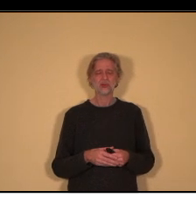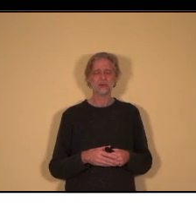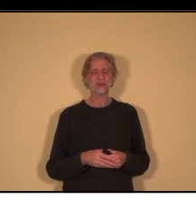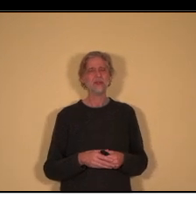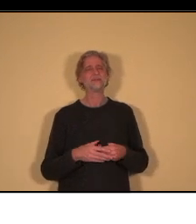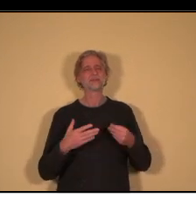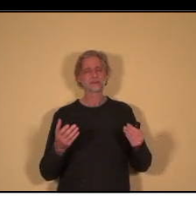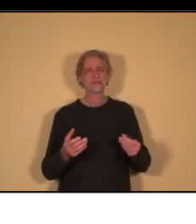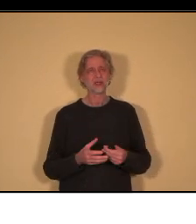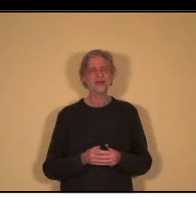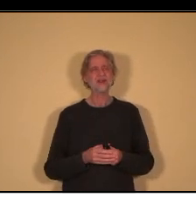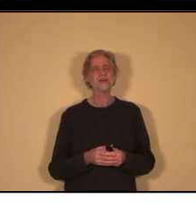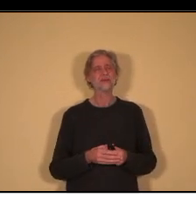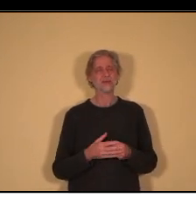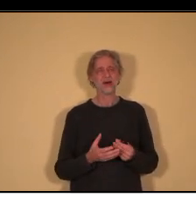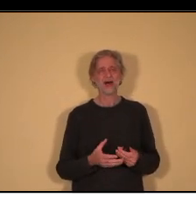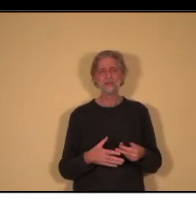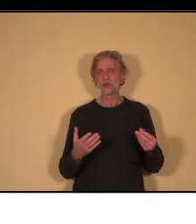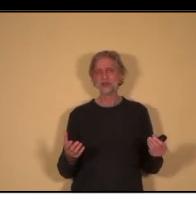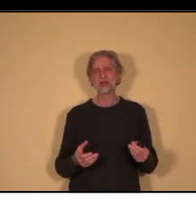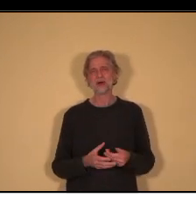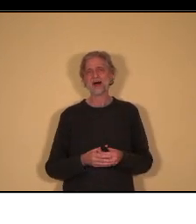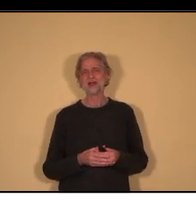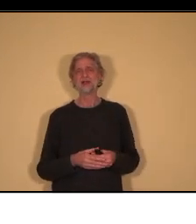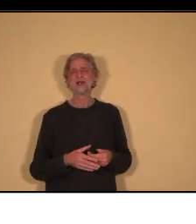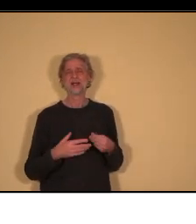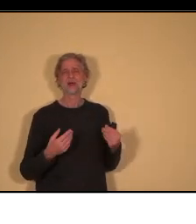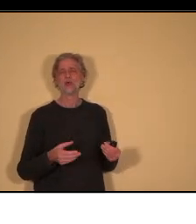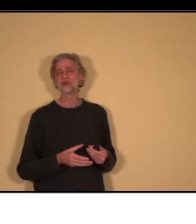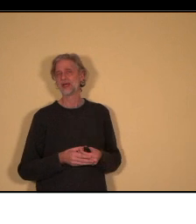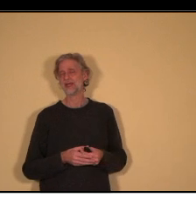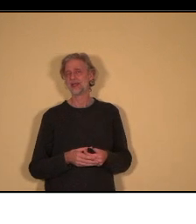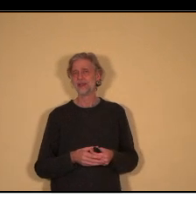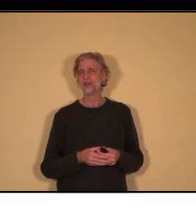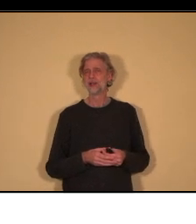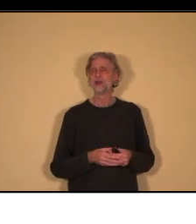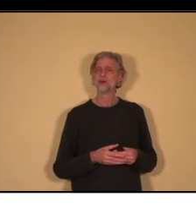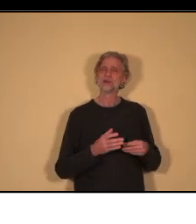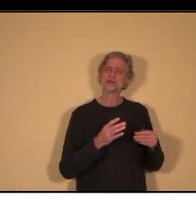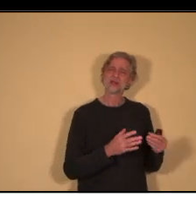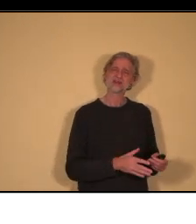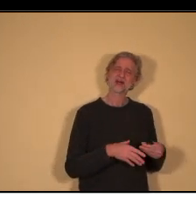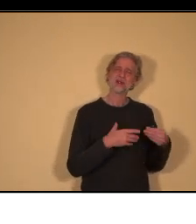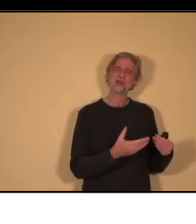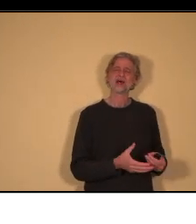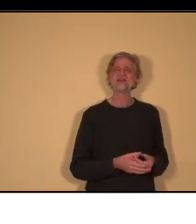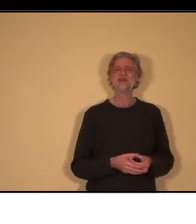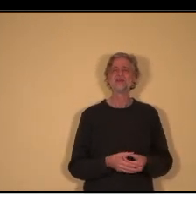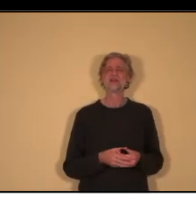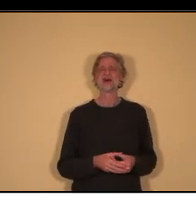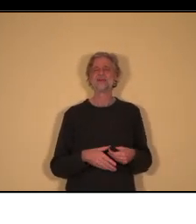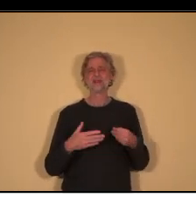So, diese Verfahren benötigen aber alle eine große Menge Energie und das kann nur